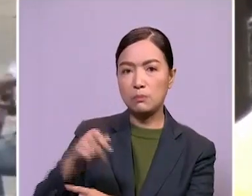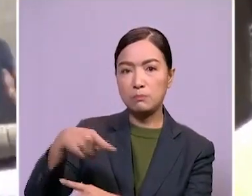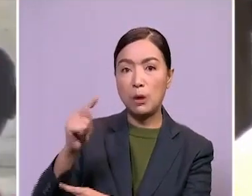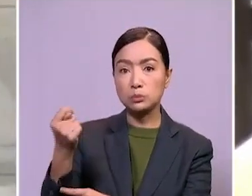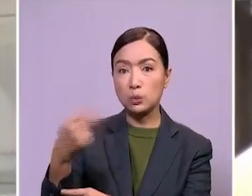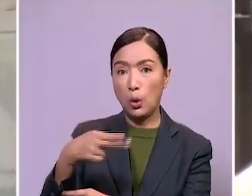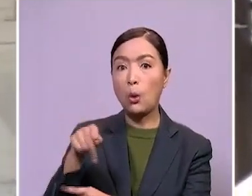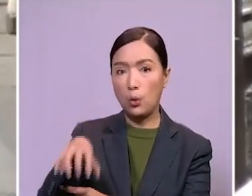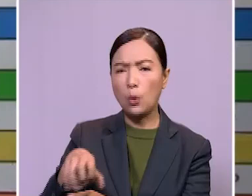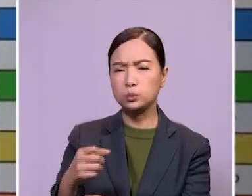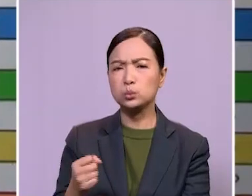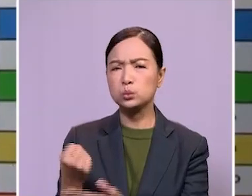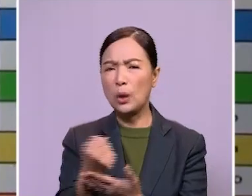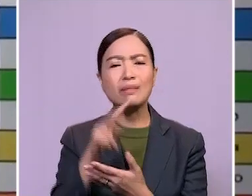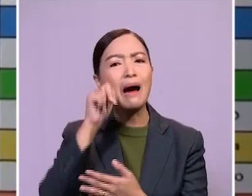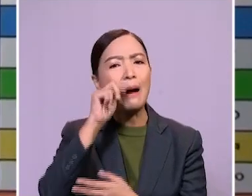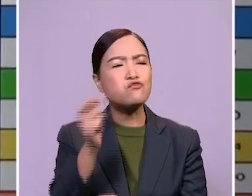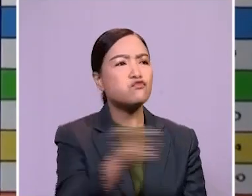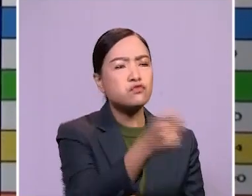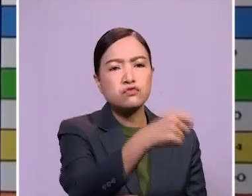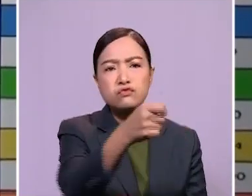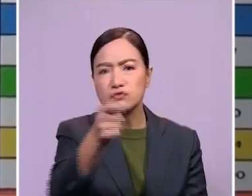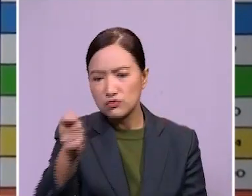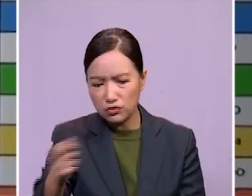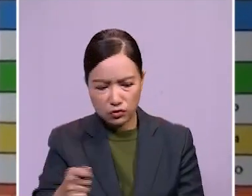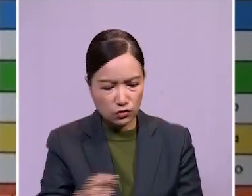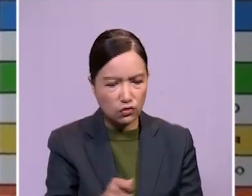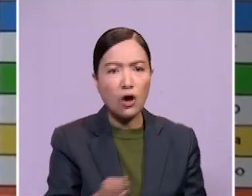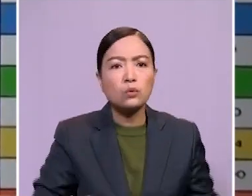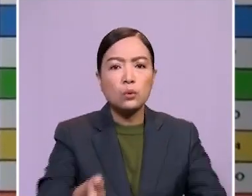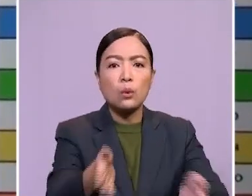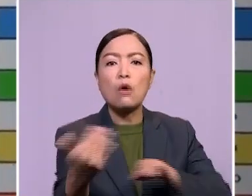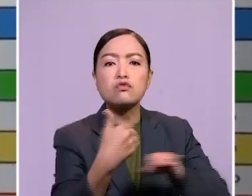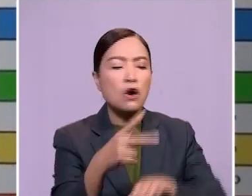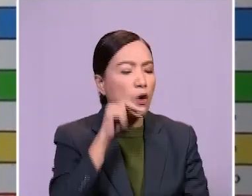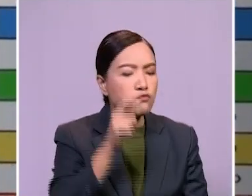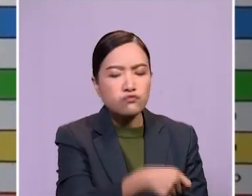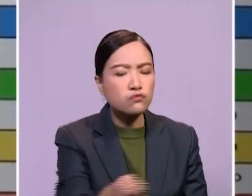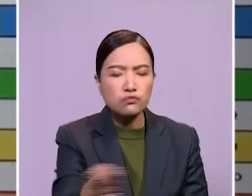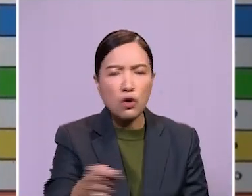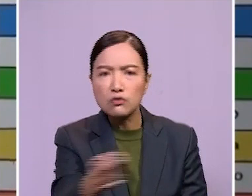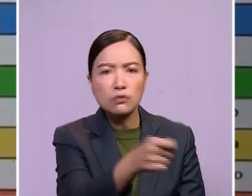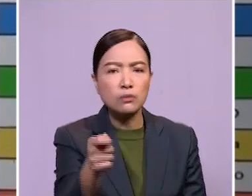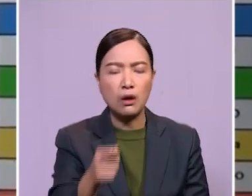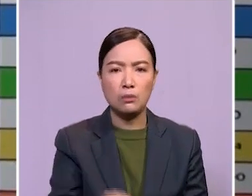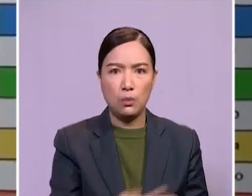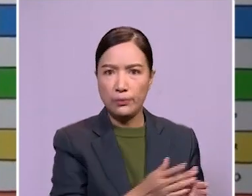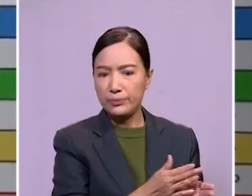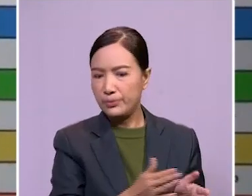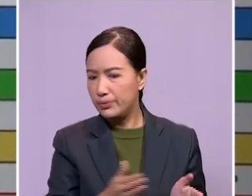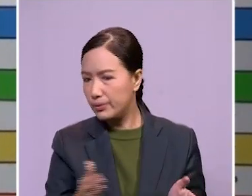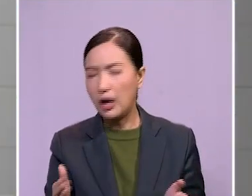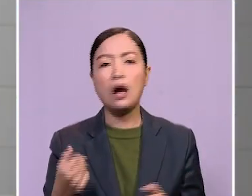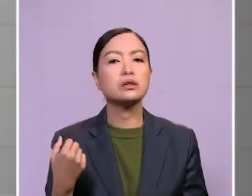ถิ่นให้ช่วยกันฉีดพ่นละอองน้ำทำความสะอาดถนนให้เกิดความชุ่มชื้นลดหมอกควันไปจนถึงวันที่ 10กุมภาพันธ์นี้